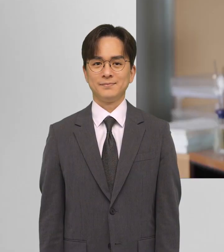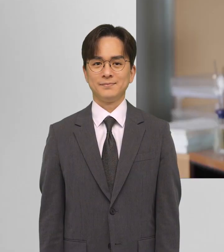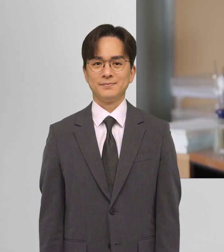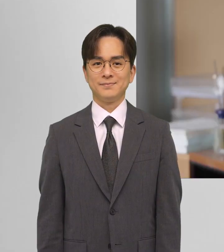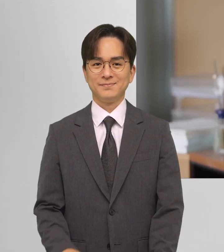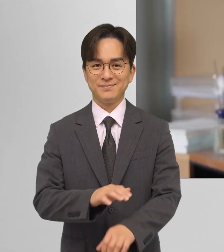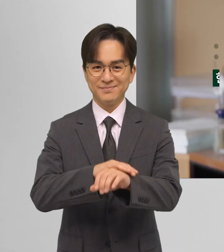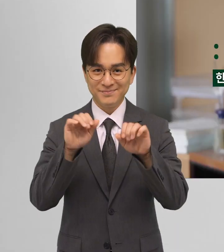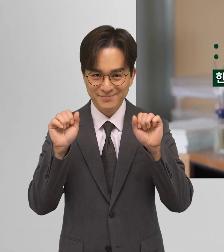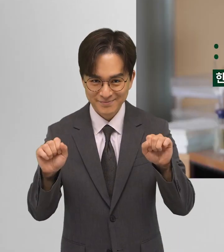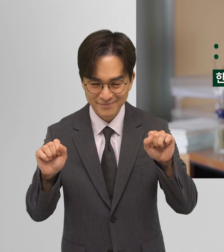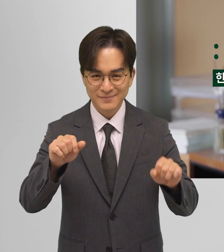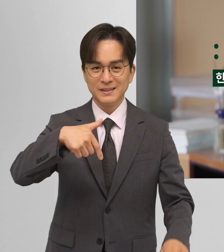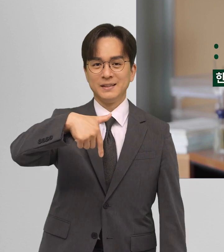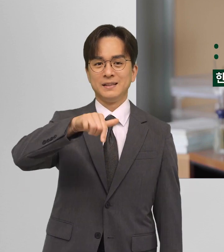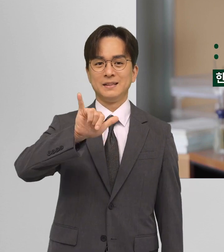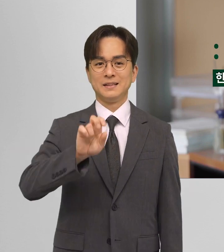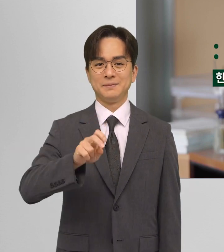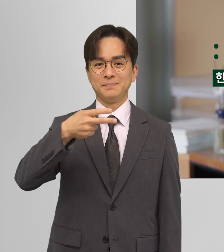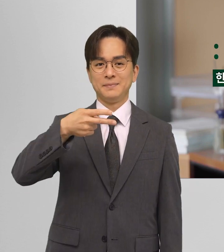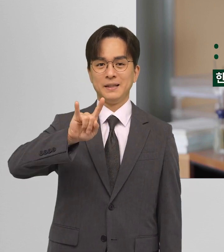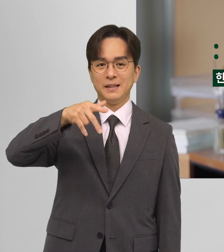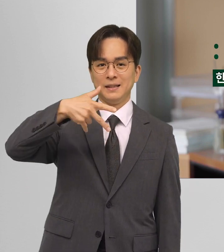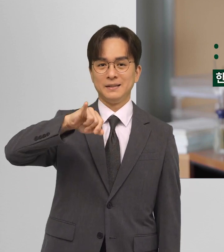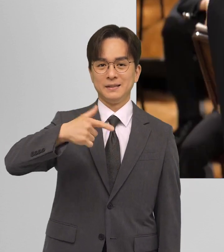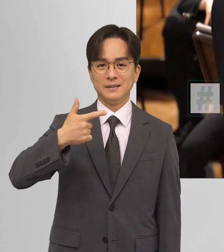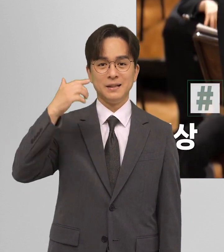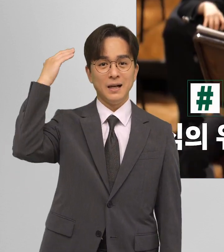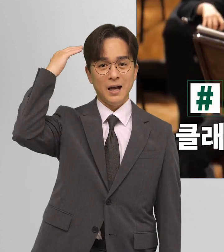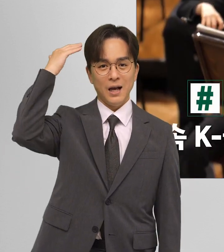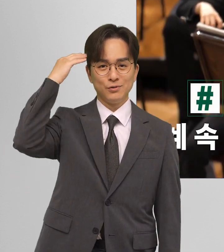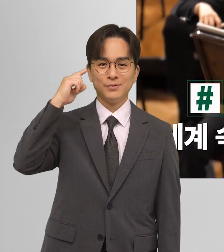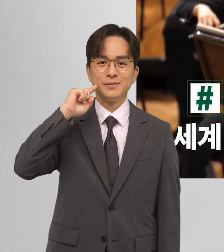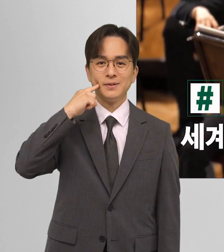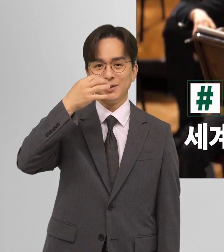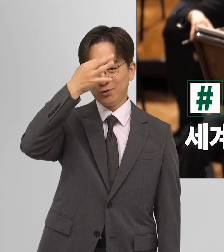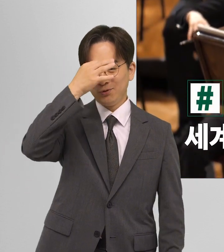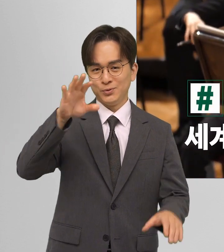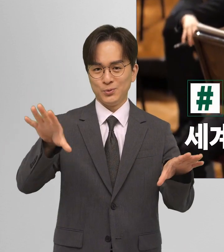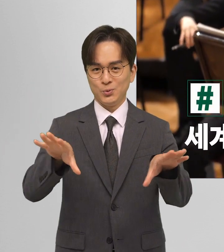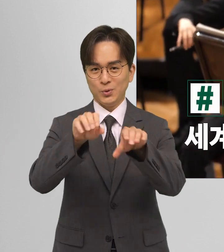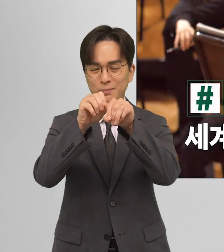생각합니다. 네, 안녕하십니까. 한국예술종합학교 총장 김대진입니다.